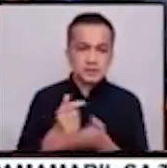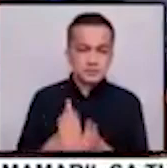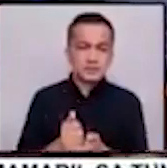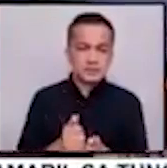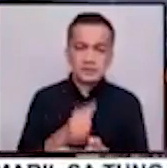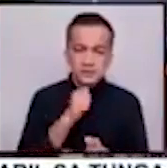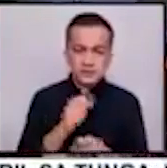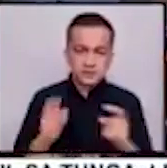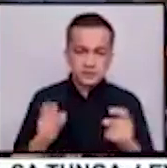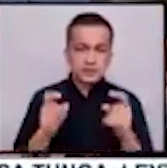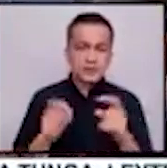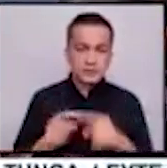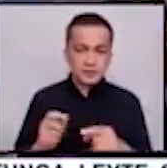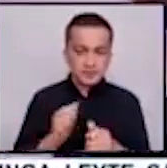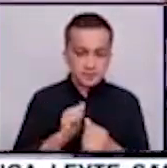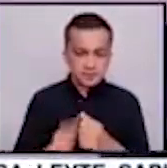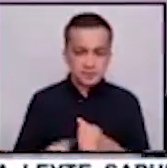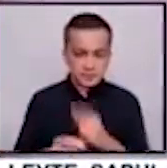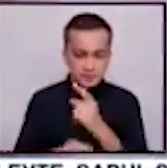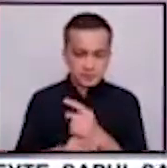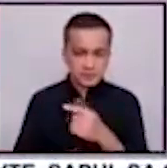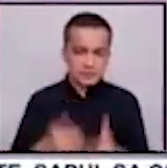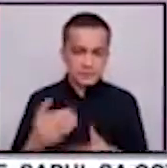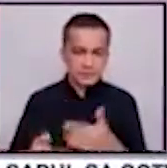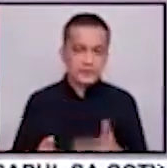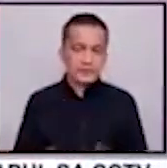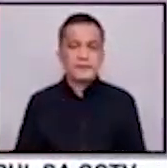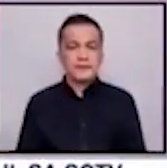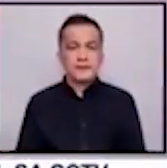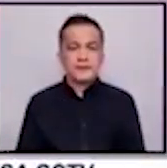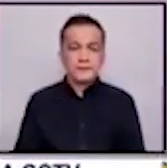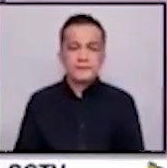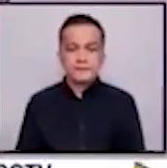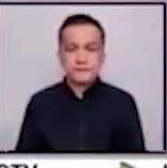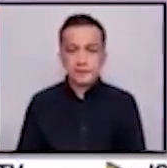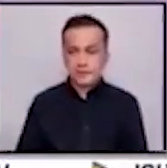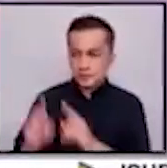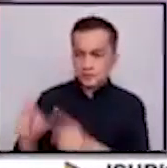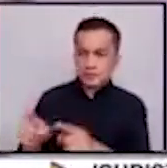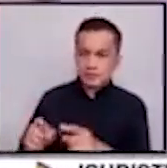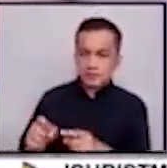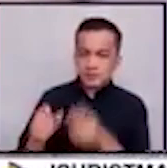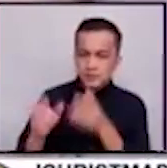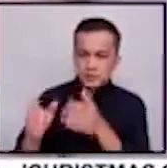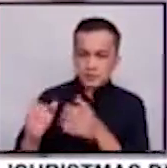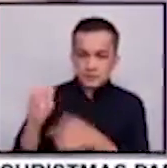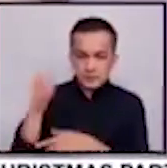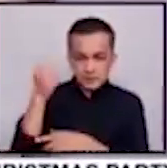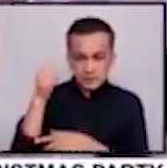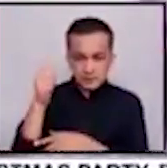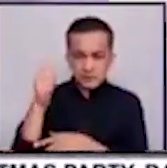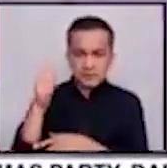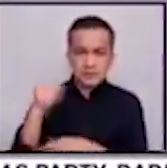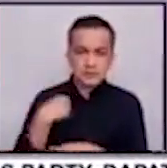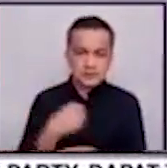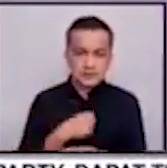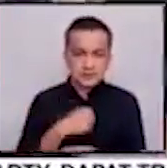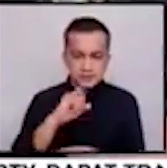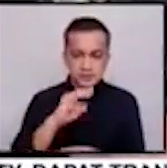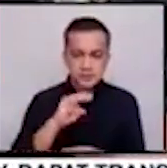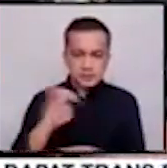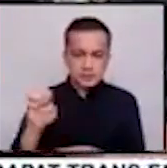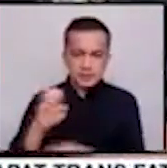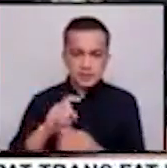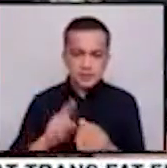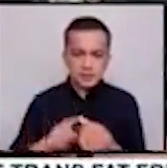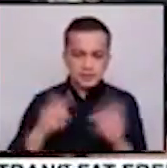ay dumaraan sa tamang proseso. May tugon din siya sa komento ng kanyang tiyahin na si Senadora Amy Marcos ukol sa